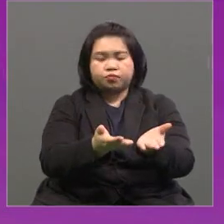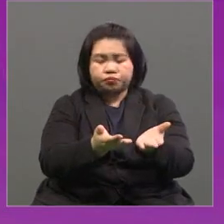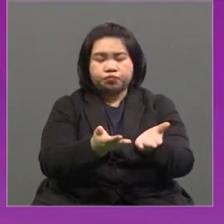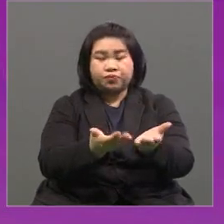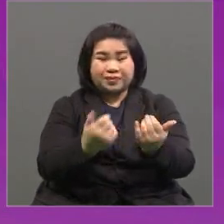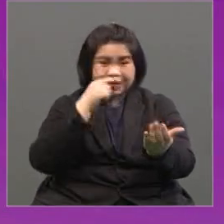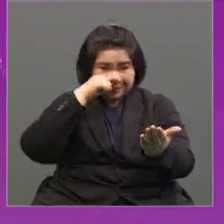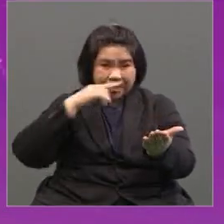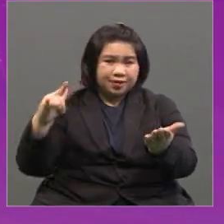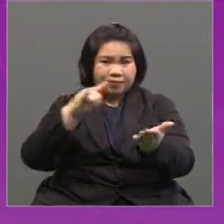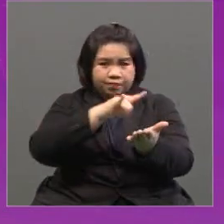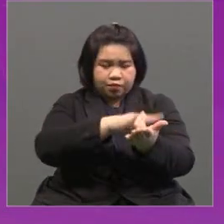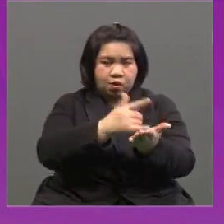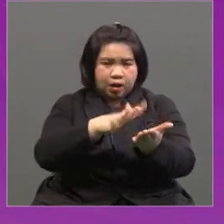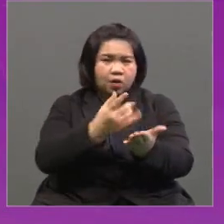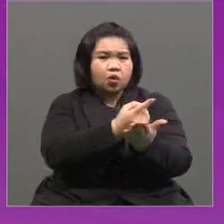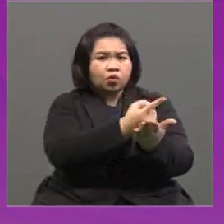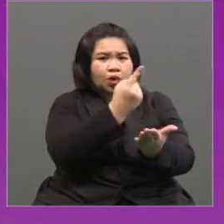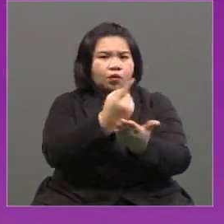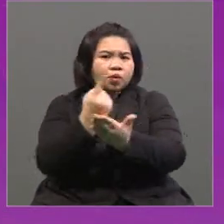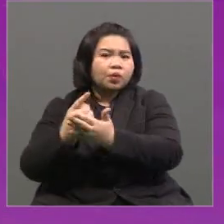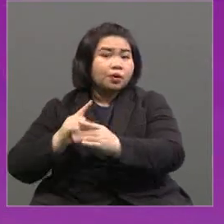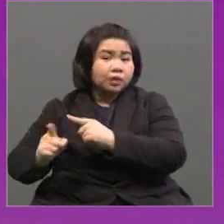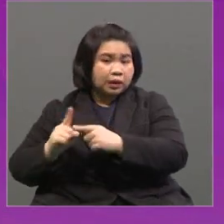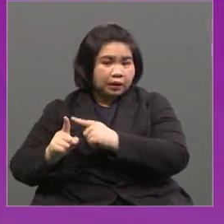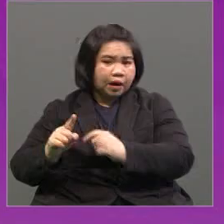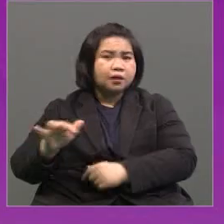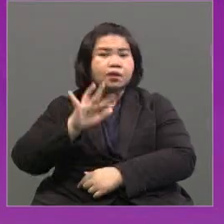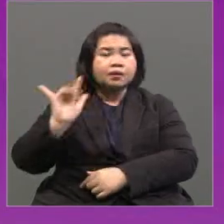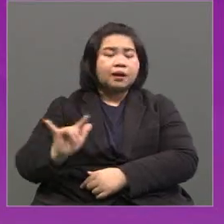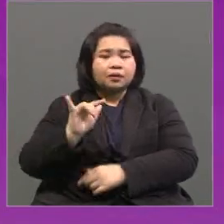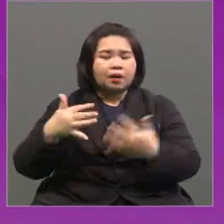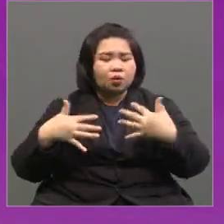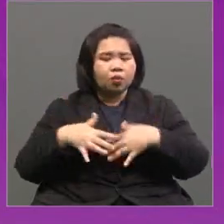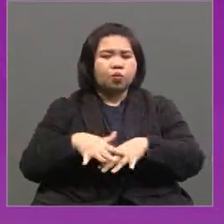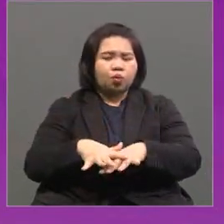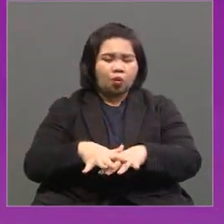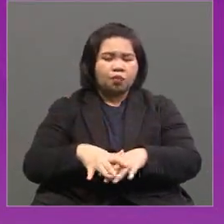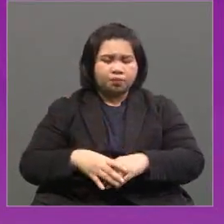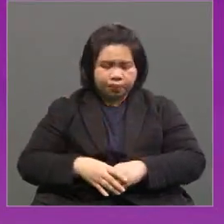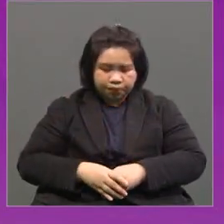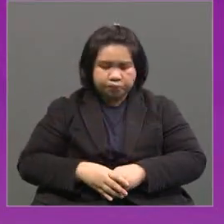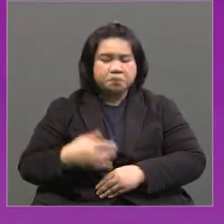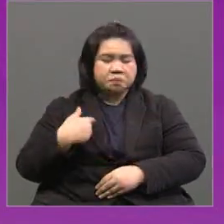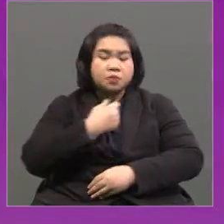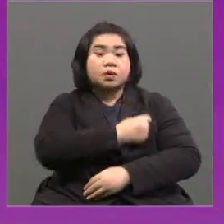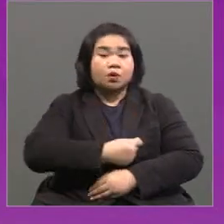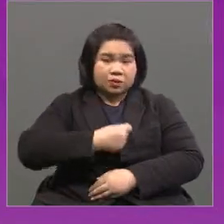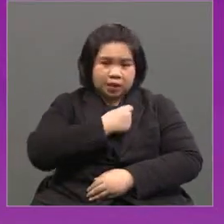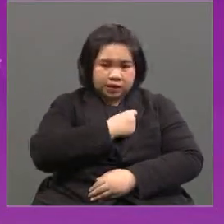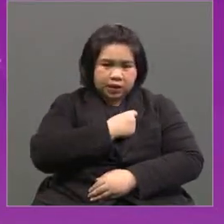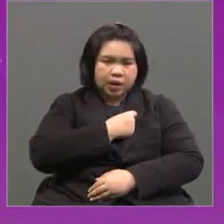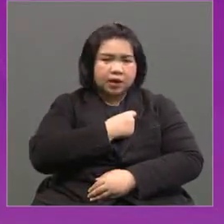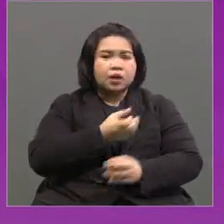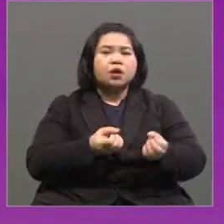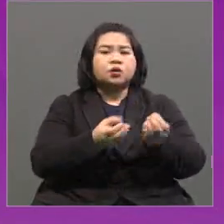และเมื่อมาถึงไทยนะคะก็จะมีตัวแทนจากทุกภาคส่วนพร้อมกับญาติพี่น้องมาเข้าร่วมพิธีแสดงความอาลัยแล้วก็แยกย้ายร่